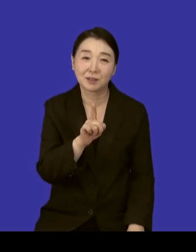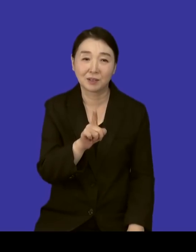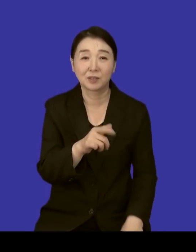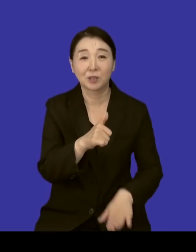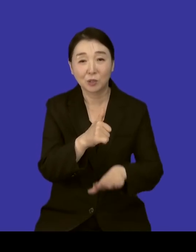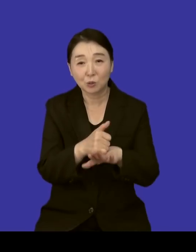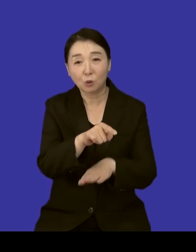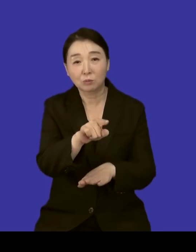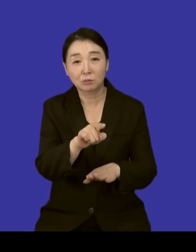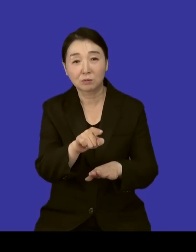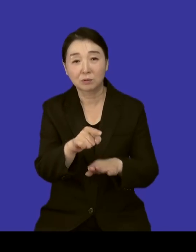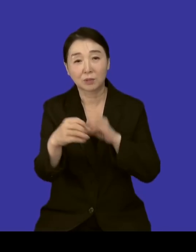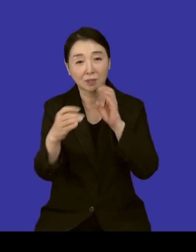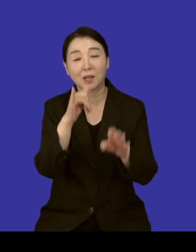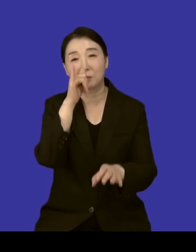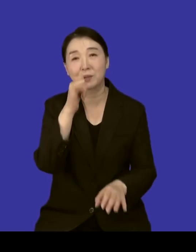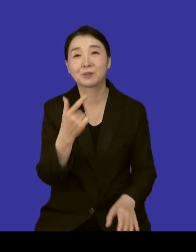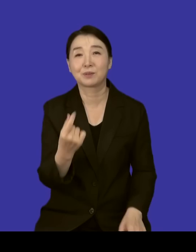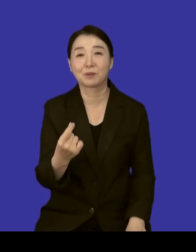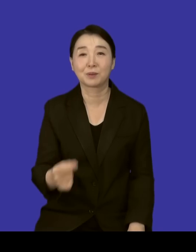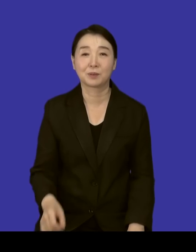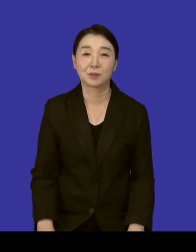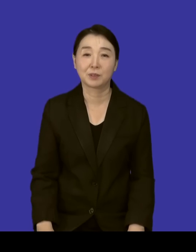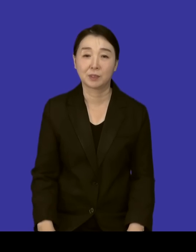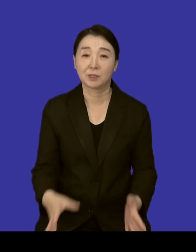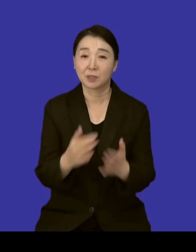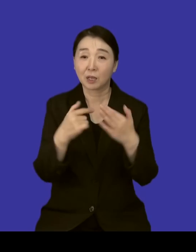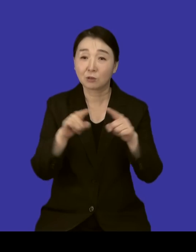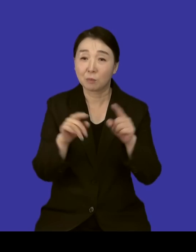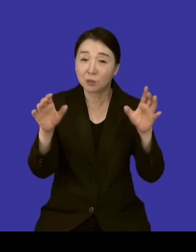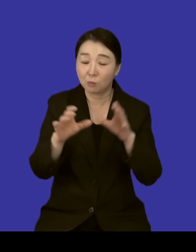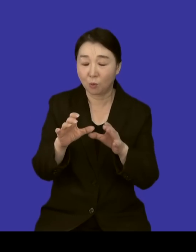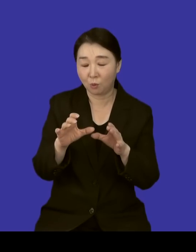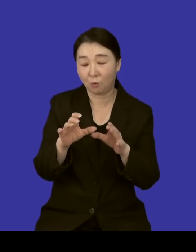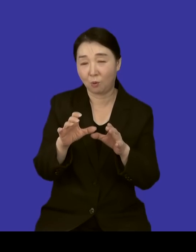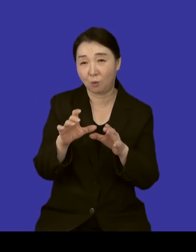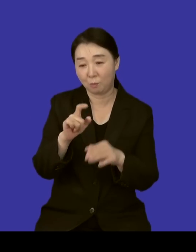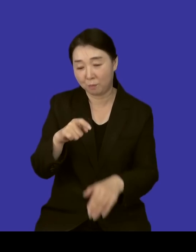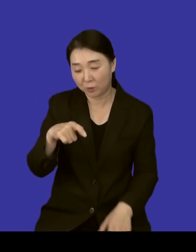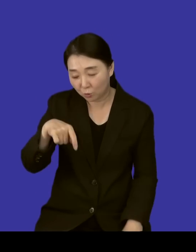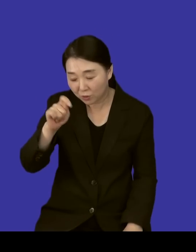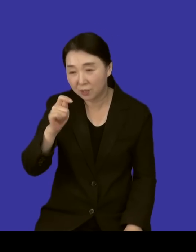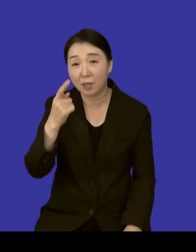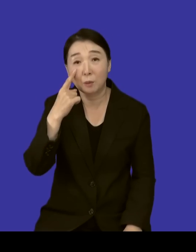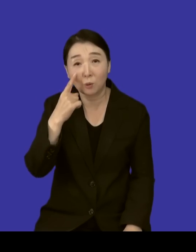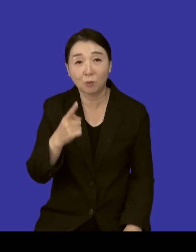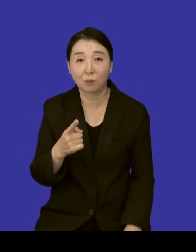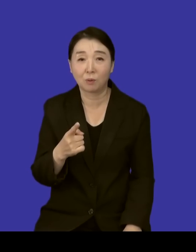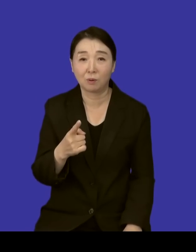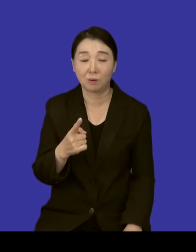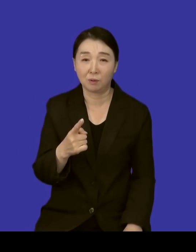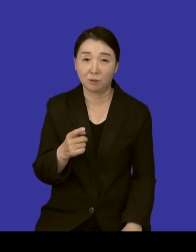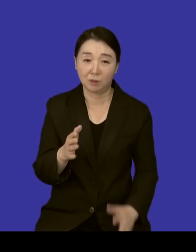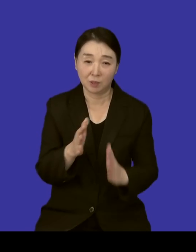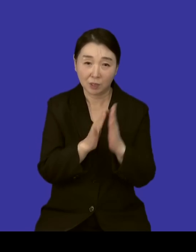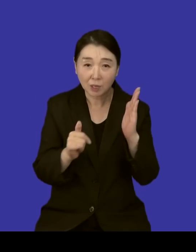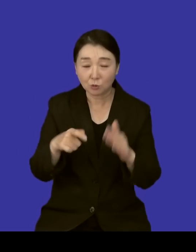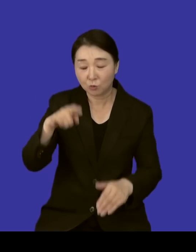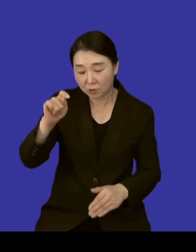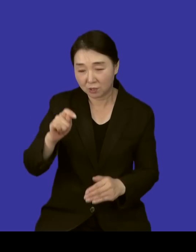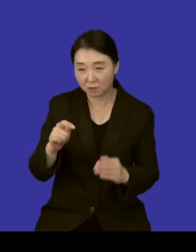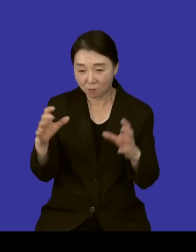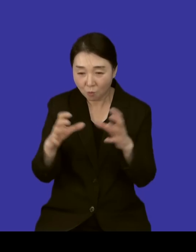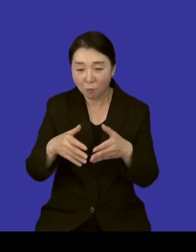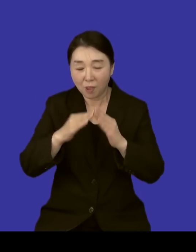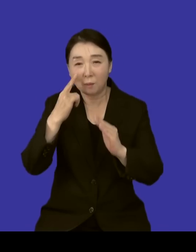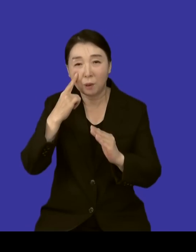결국 저기에 답이 다 있다는 생각이 네, 드네요. 네, 맞아요. 가족이 함께 모여서 큐티하고 네, 네, 네. 가족의 기둥을 큐티로 세운 가족이 네. 어떻게